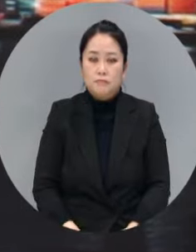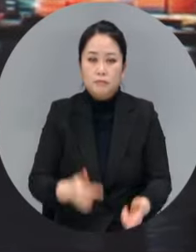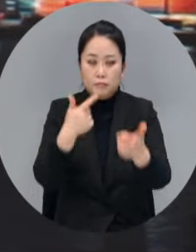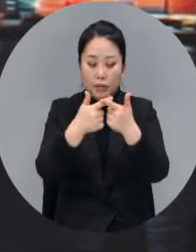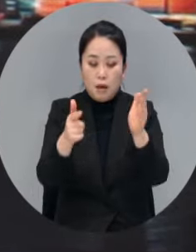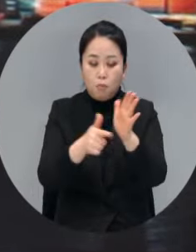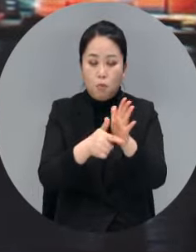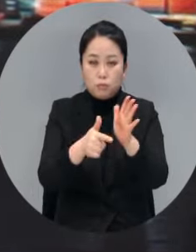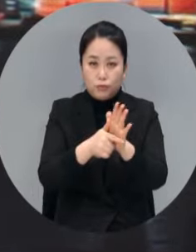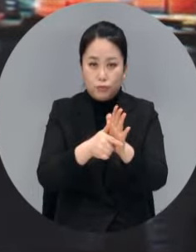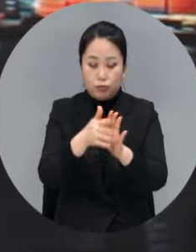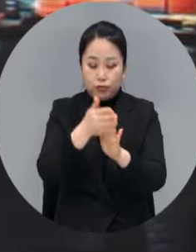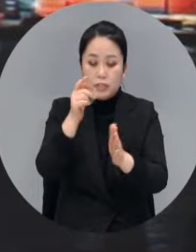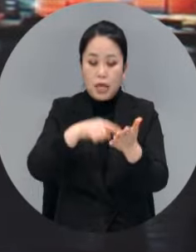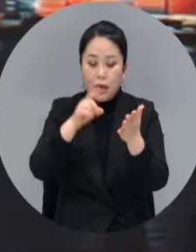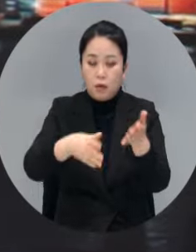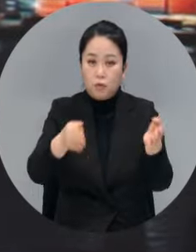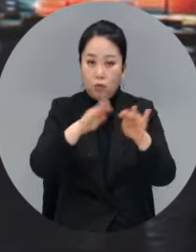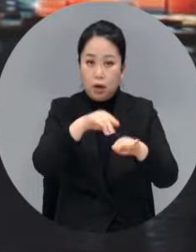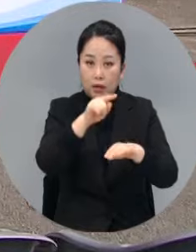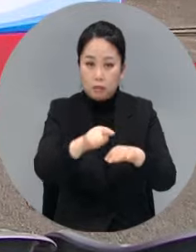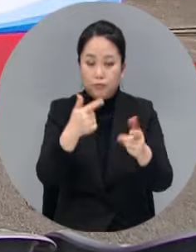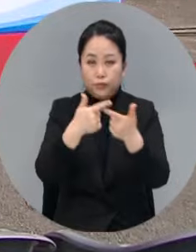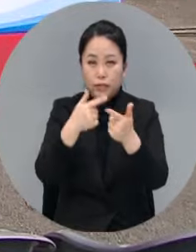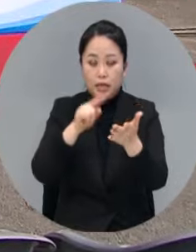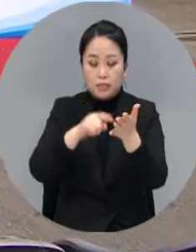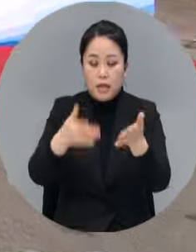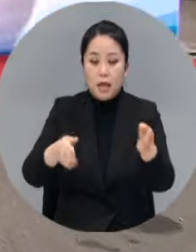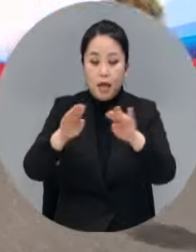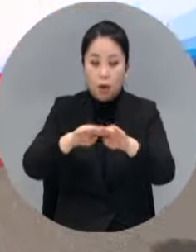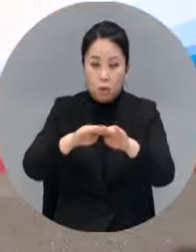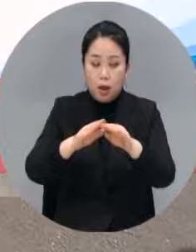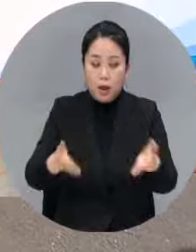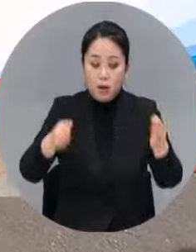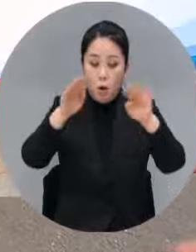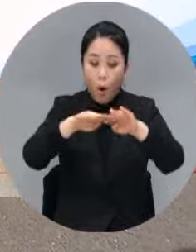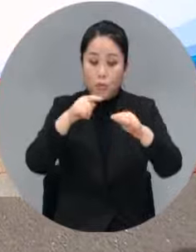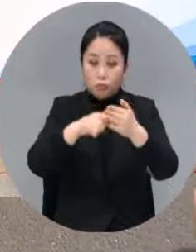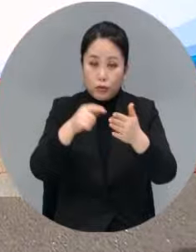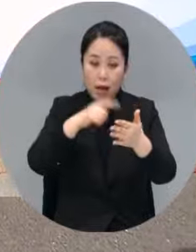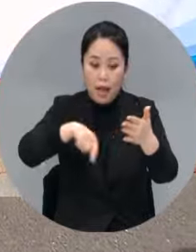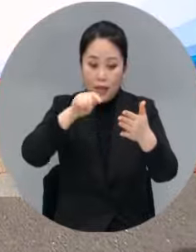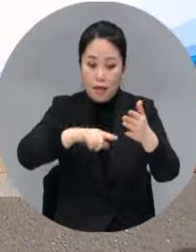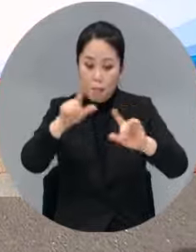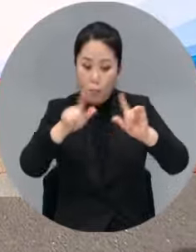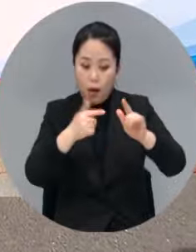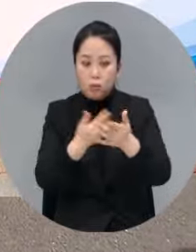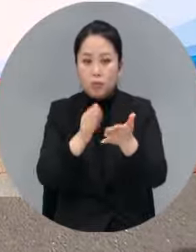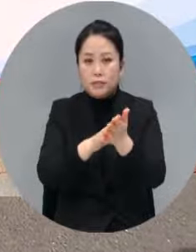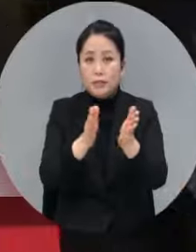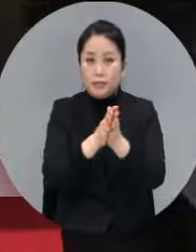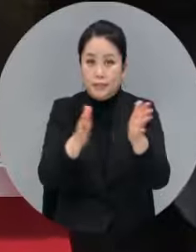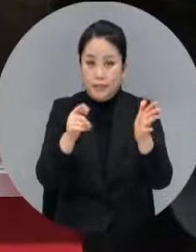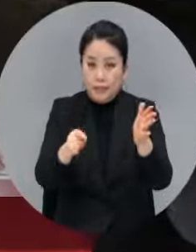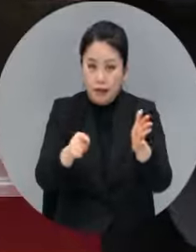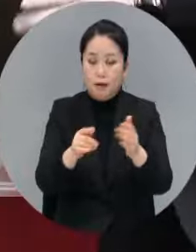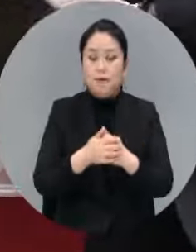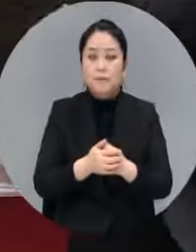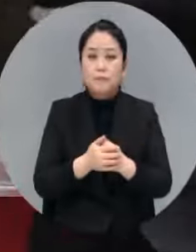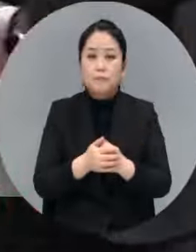부산 본부사관은 오늘 부산사관청사 리모델링 착공식을 개최하고 본격적인 공사에 착수했습니다.